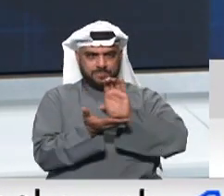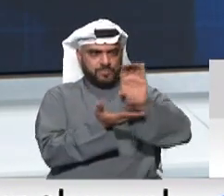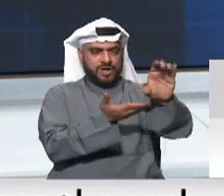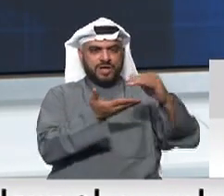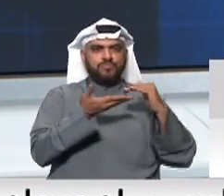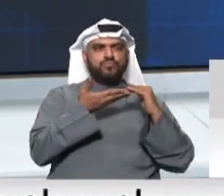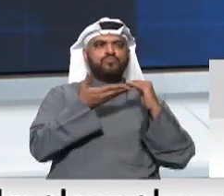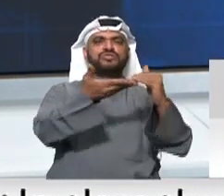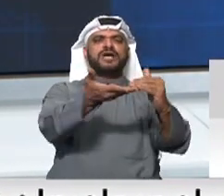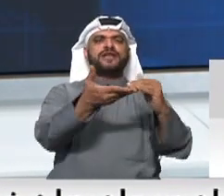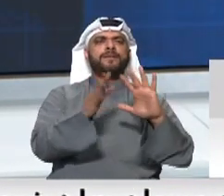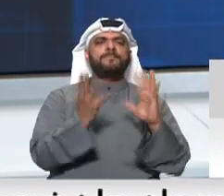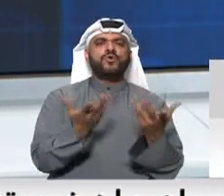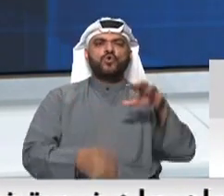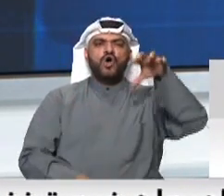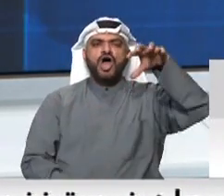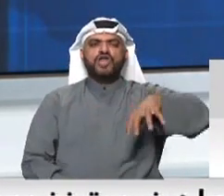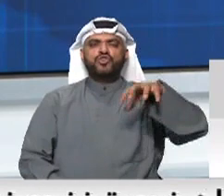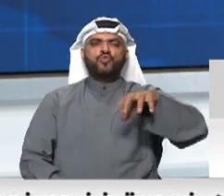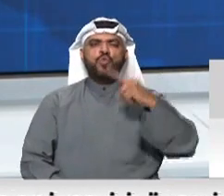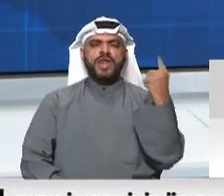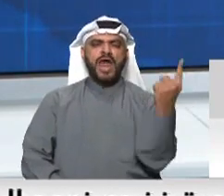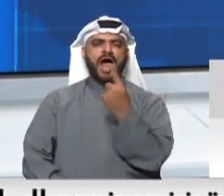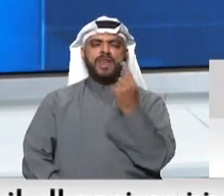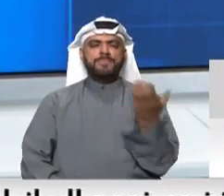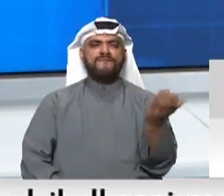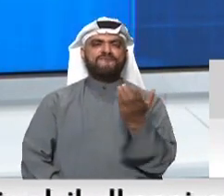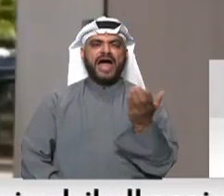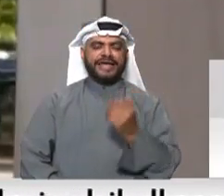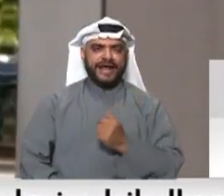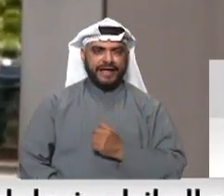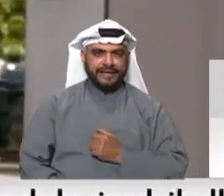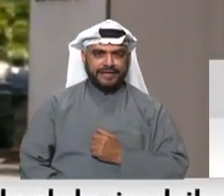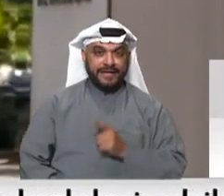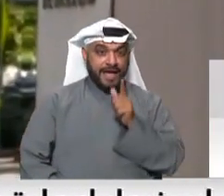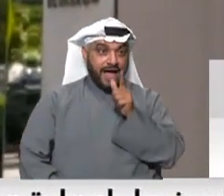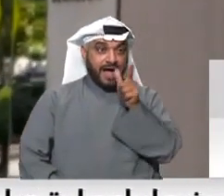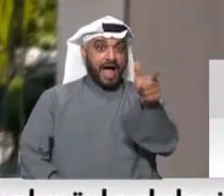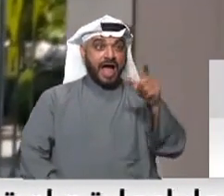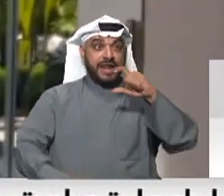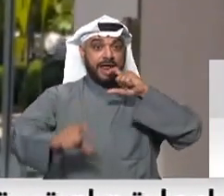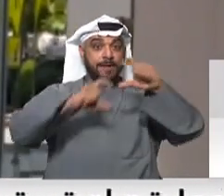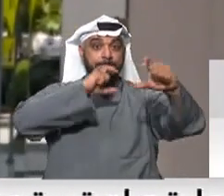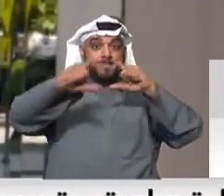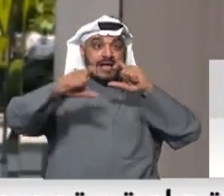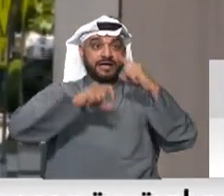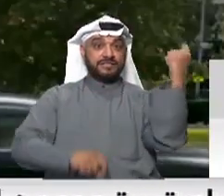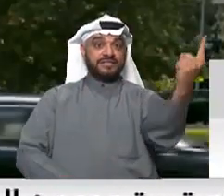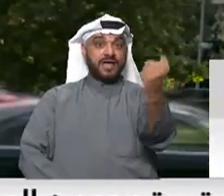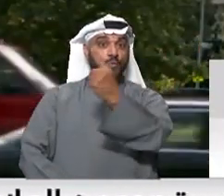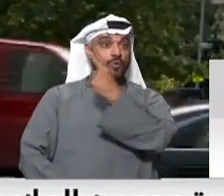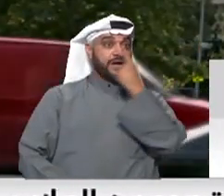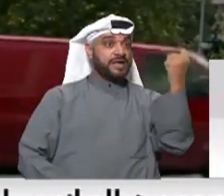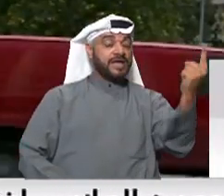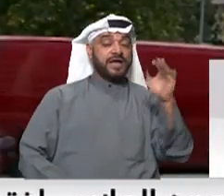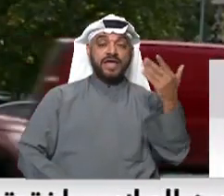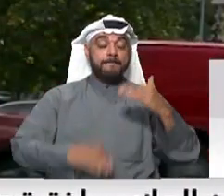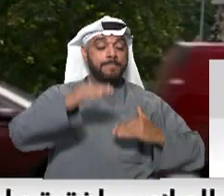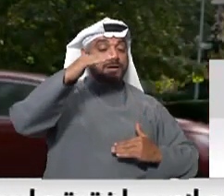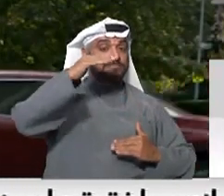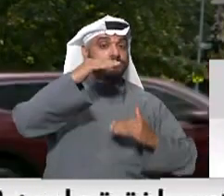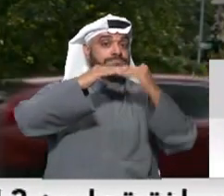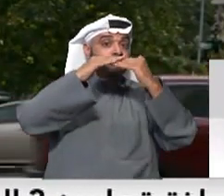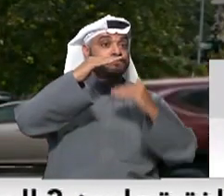على التغلب على التحديات الاقتصاديه الحاليه وقال الصندوق ان الحد السنوي لحساب الموارد العامه للصندوق